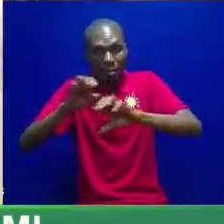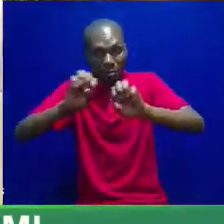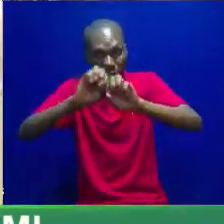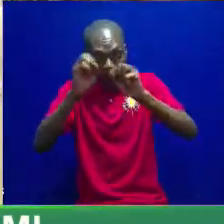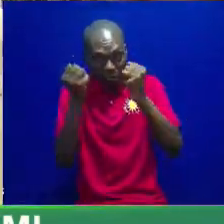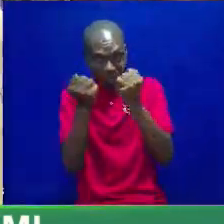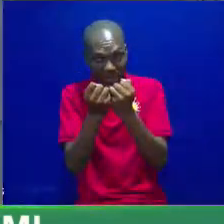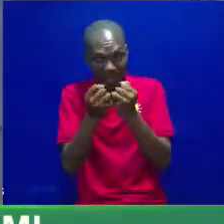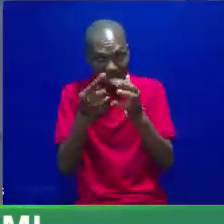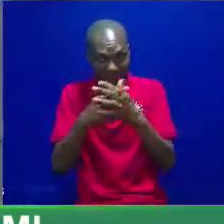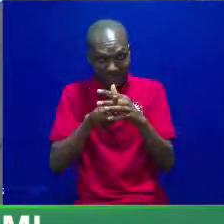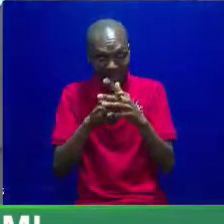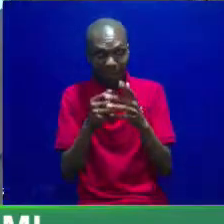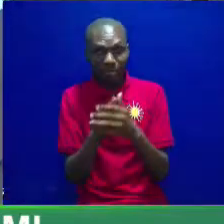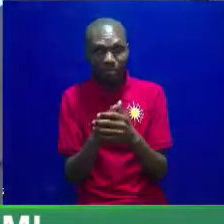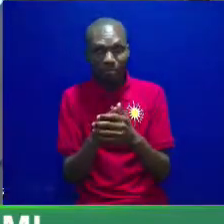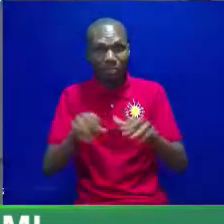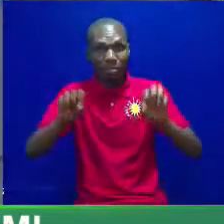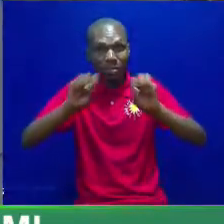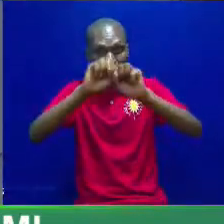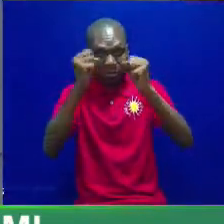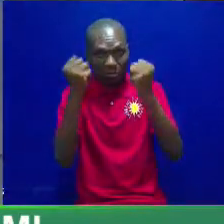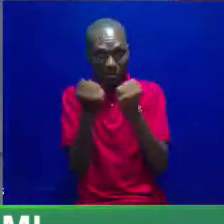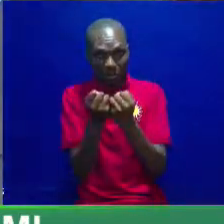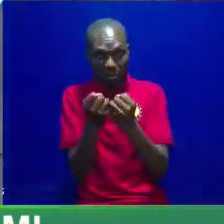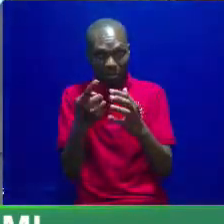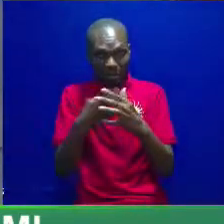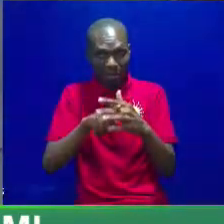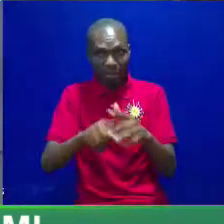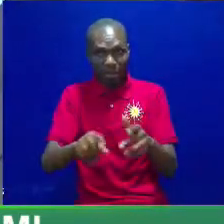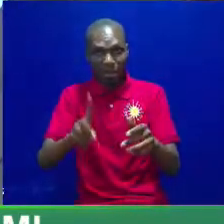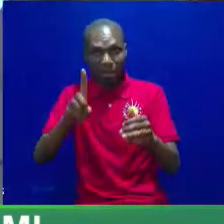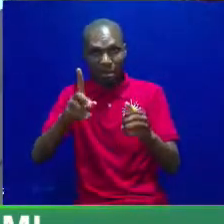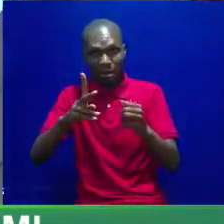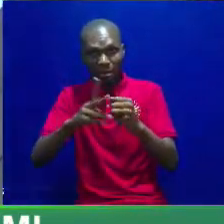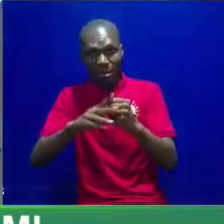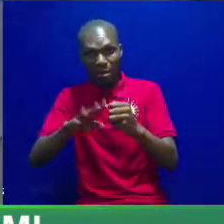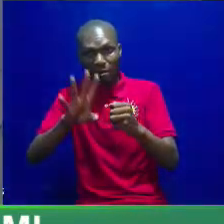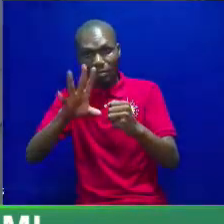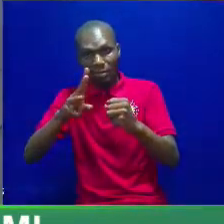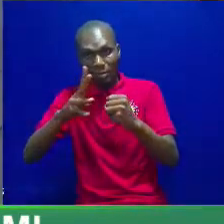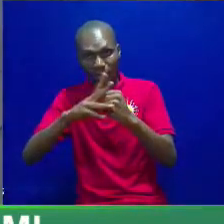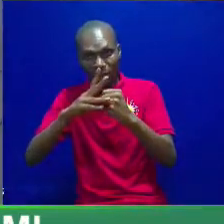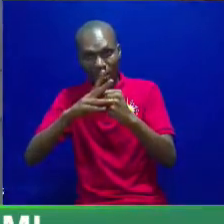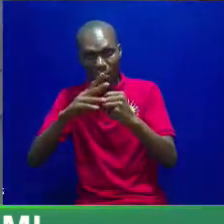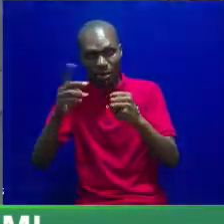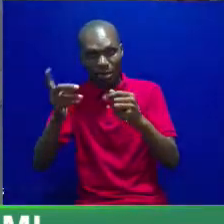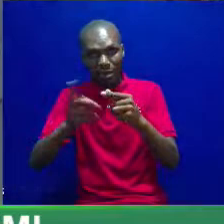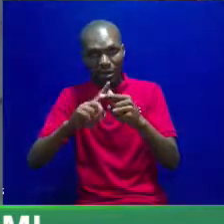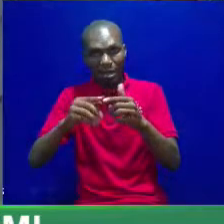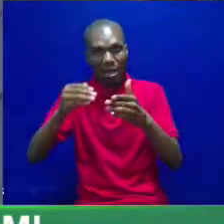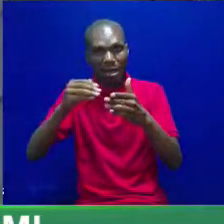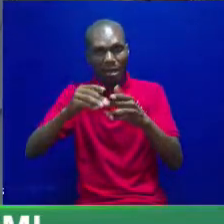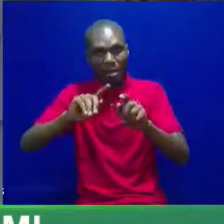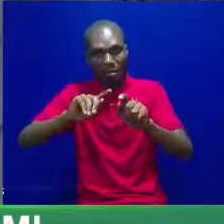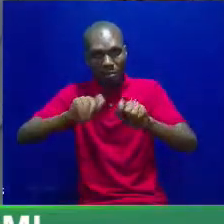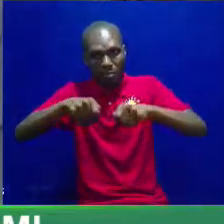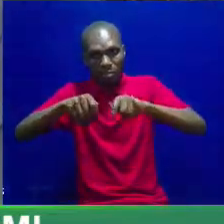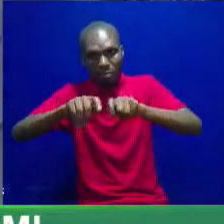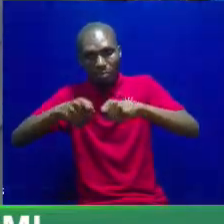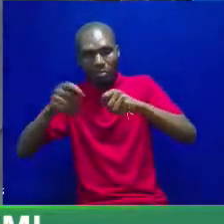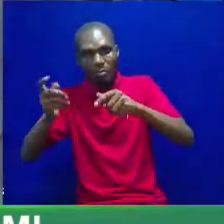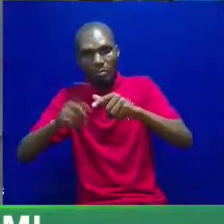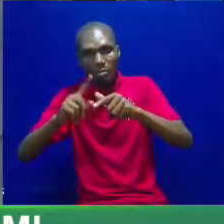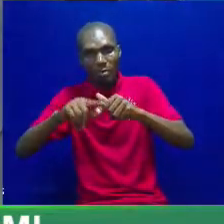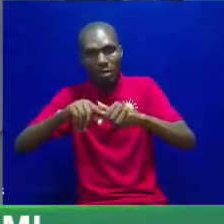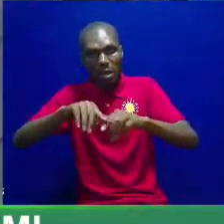tigwe. Society ilianza 1959 ilikuwa ya bilateral. Sasa wakanunua